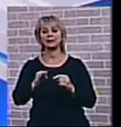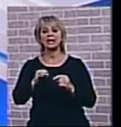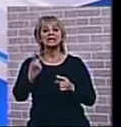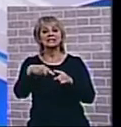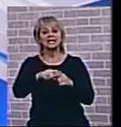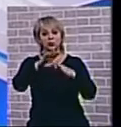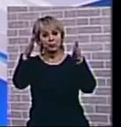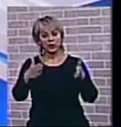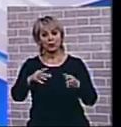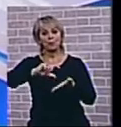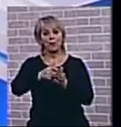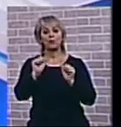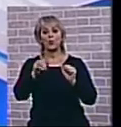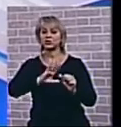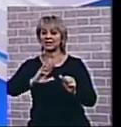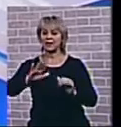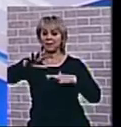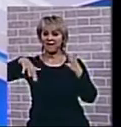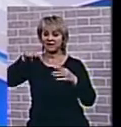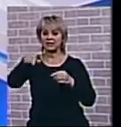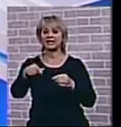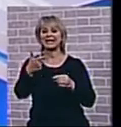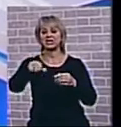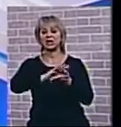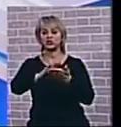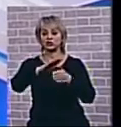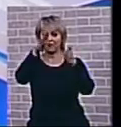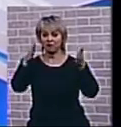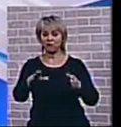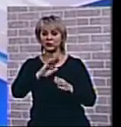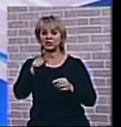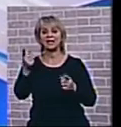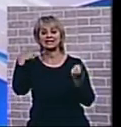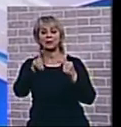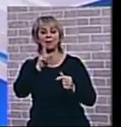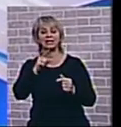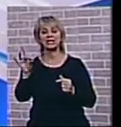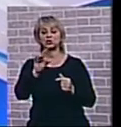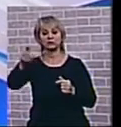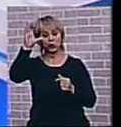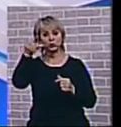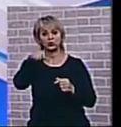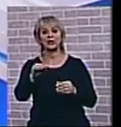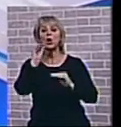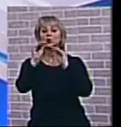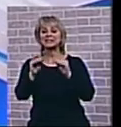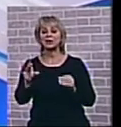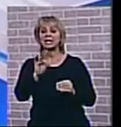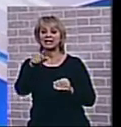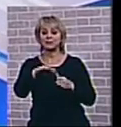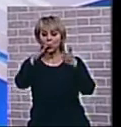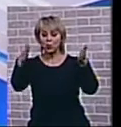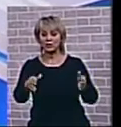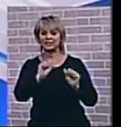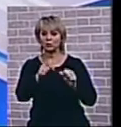С этим прибором помещение можно не проветривать. Генератор чистого воздуха изобрели молодые ростовские ученые. Устройство размером с